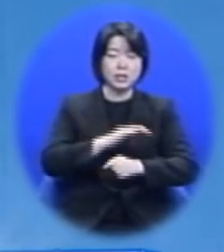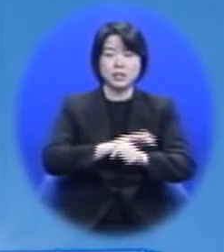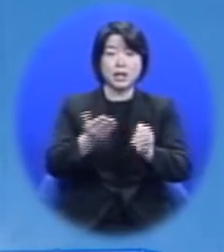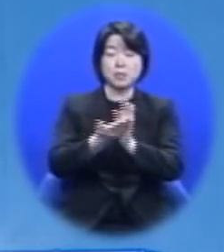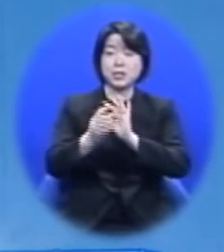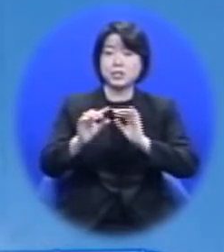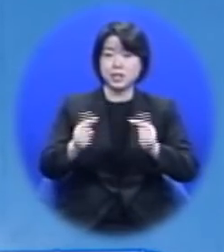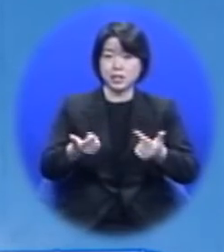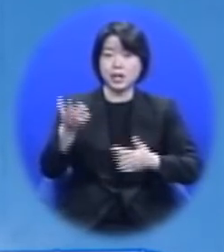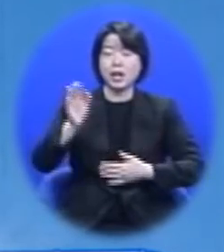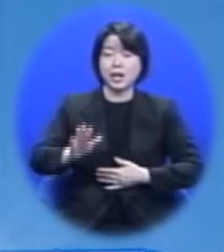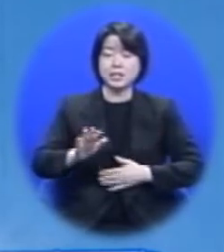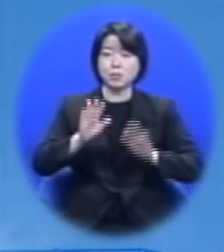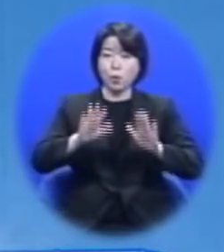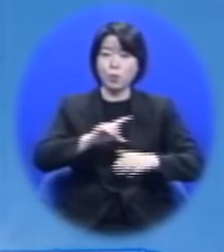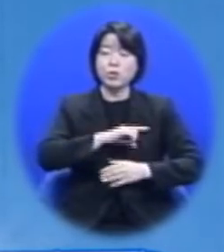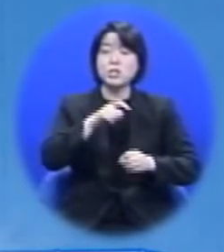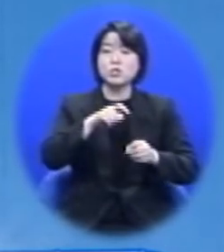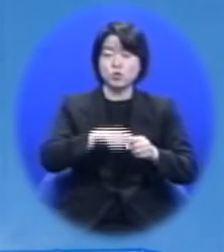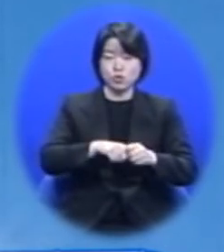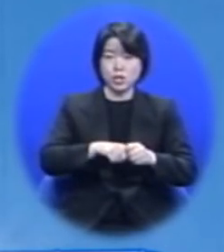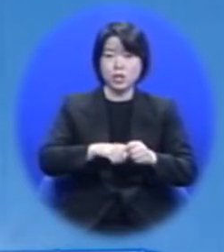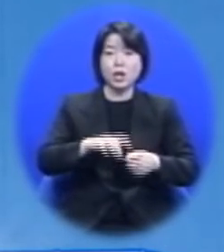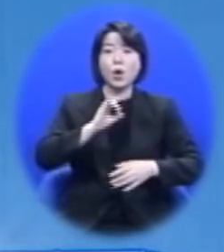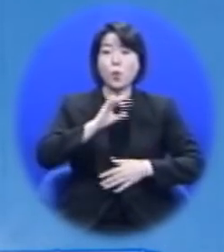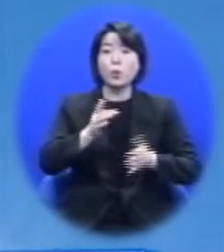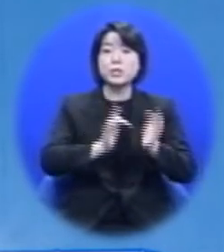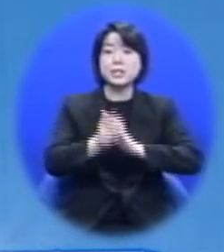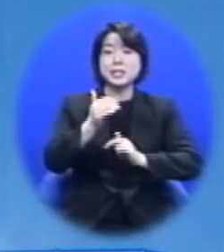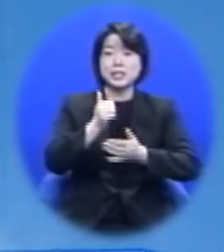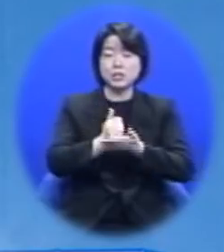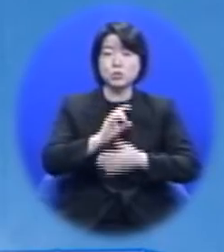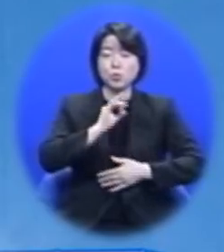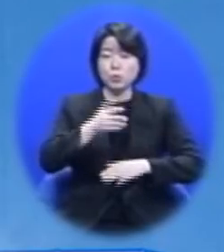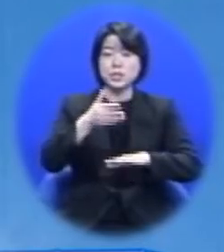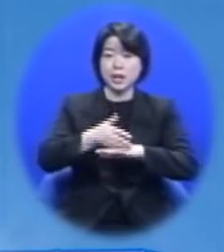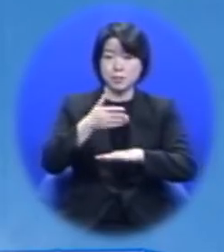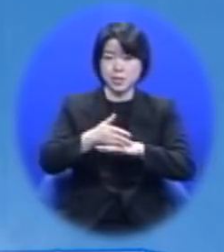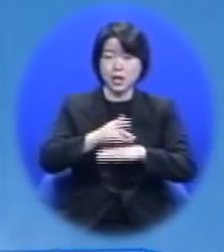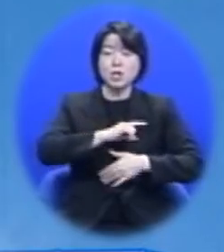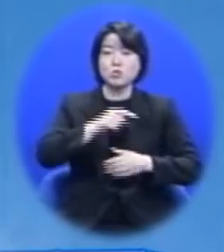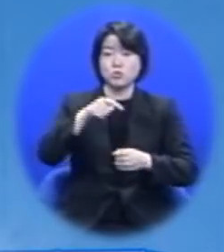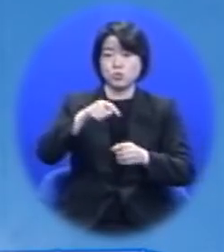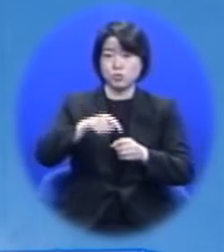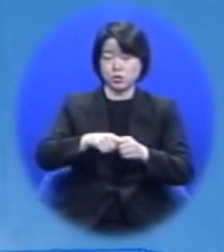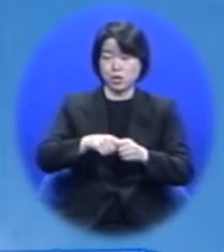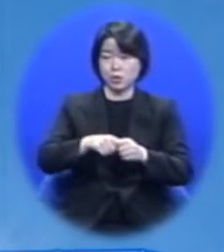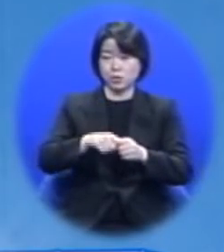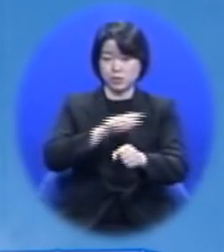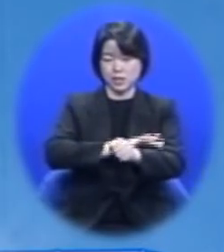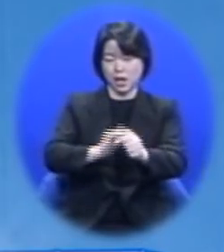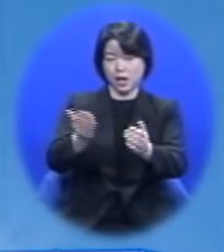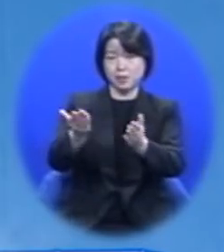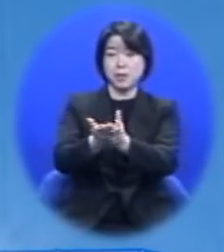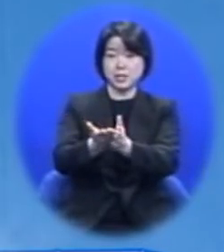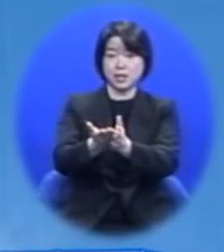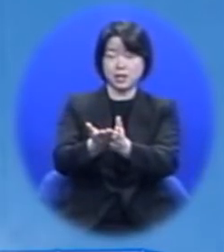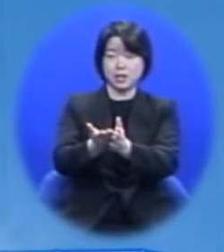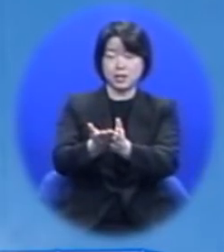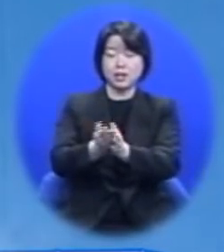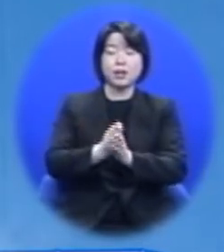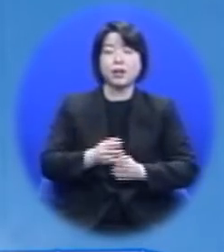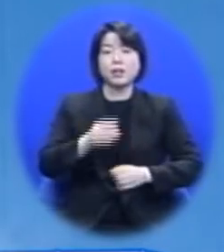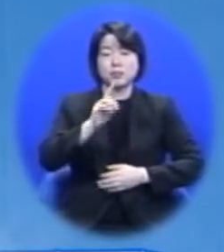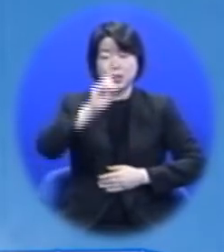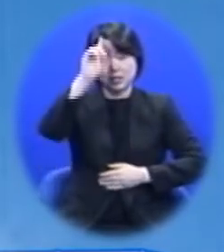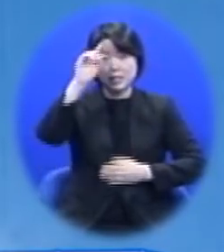오직 예수, 오직 감사의 주제에 딱 맞는 본문이기 때문에 삭개오 이야기를 택했습니다.